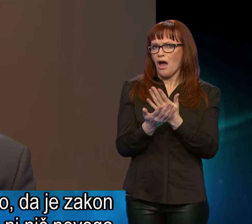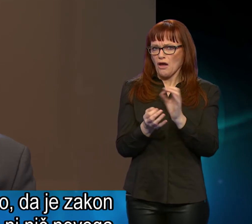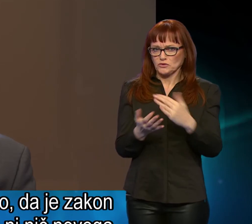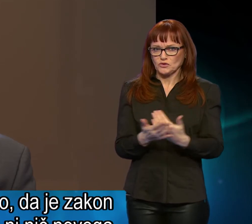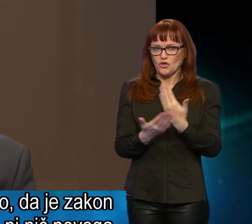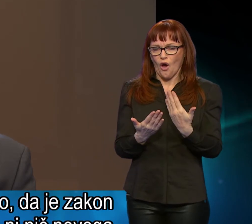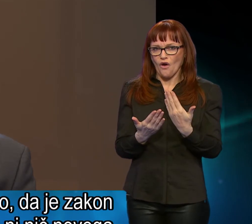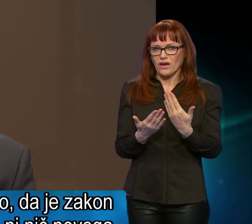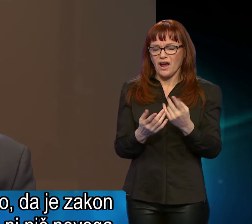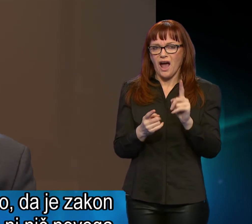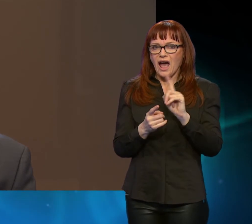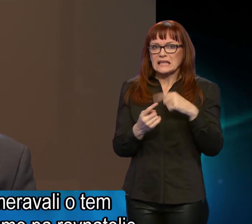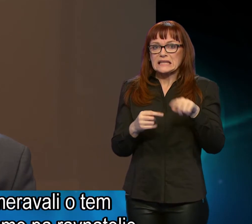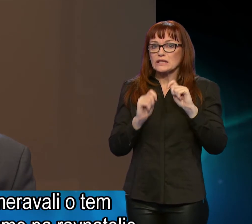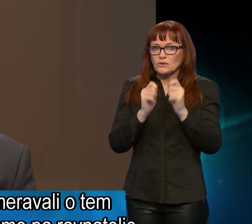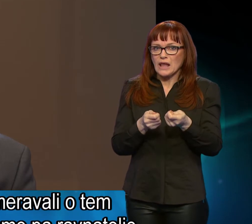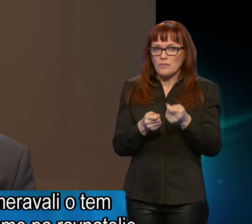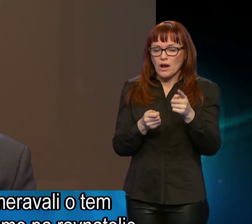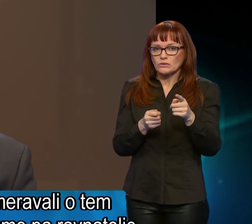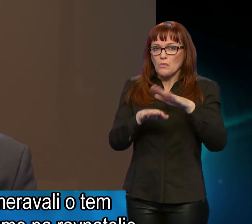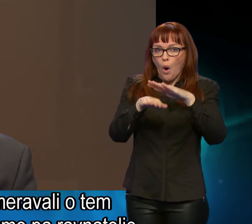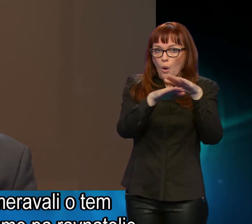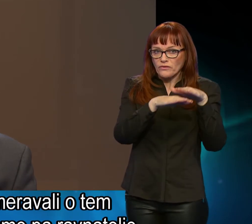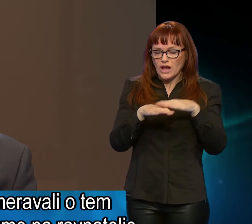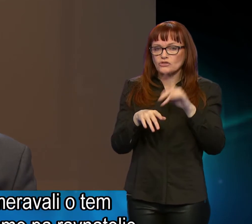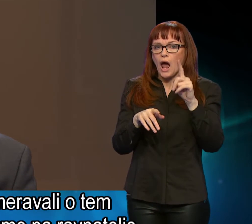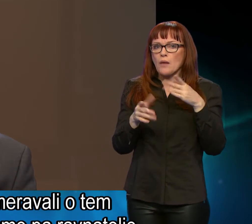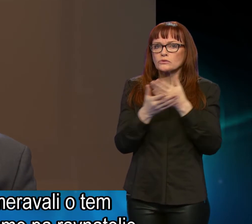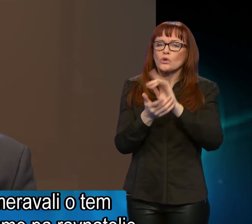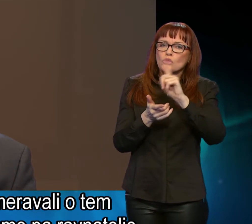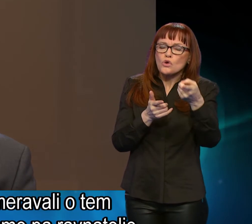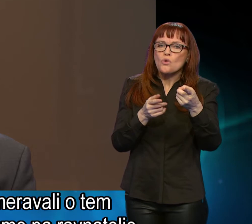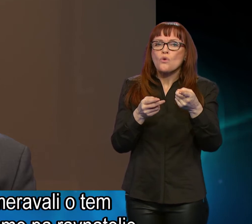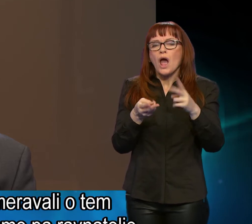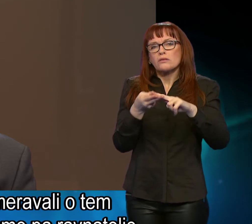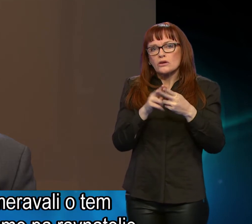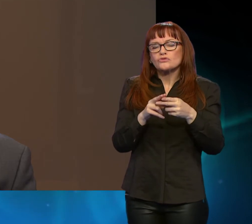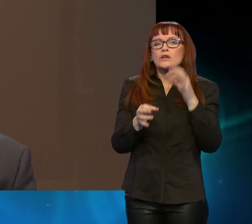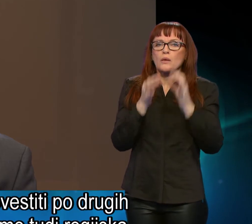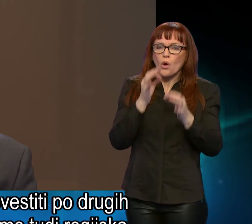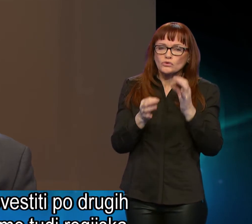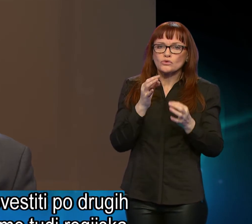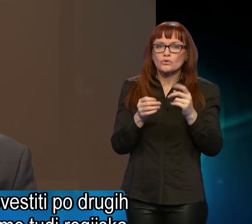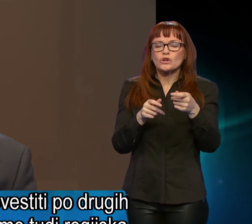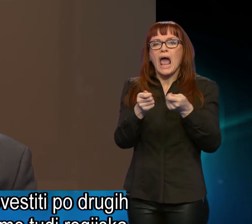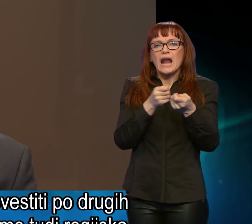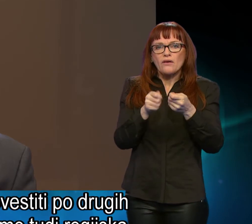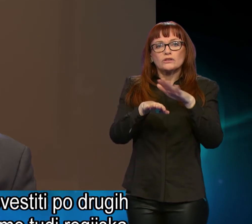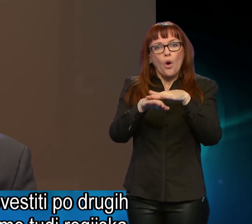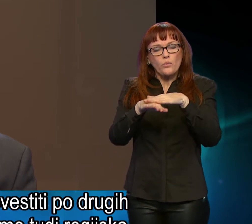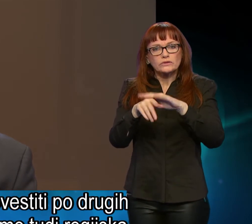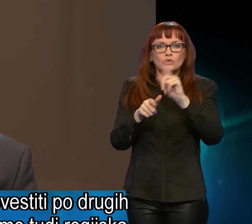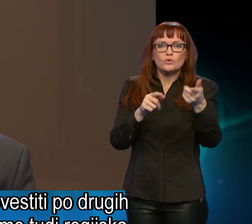novega, nismo nameravali zdaj o tem obveščati, bomo pa skozi druge kanale poskušali te ravnatelje obvestiti,